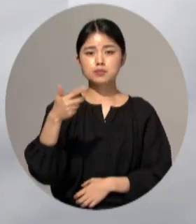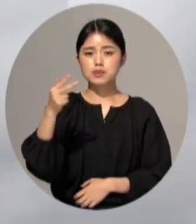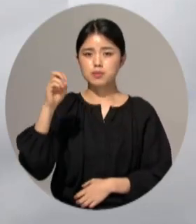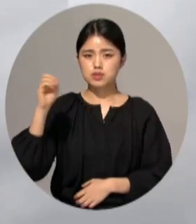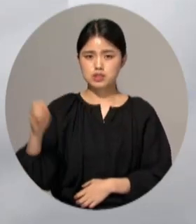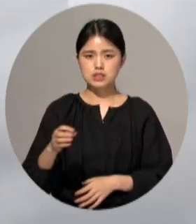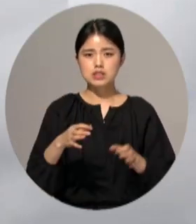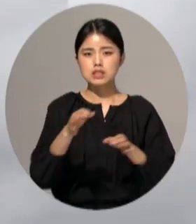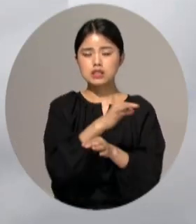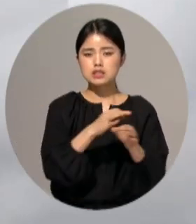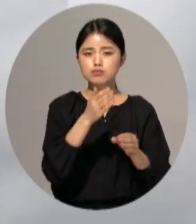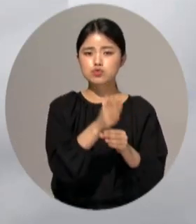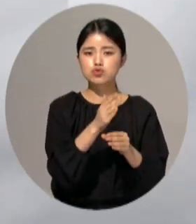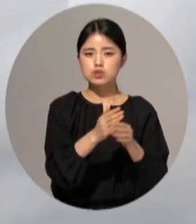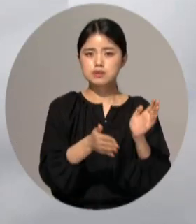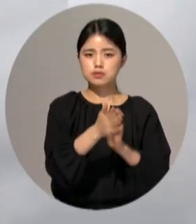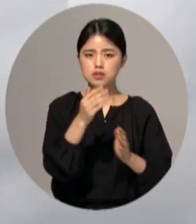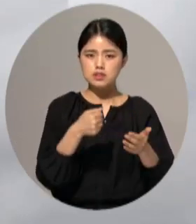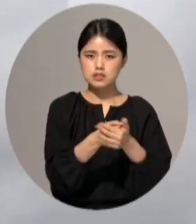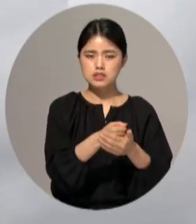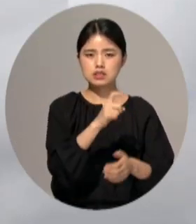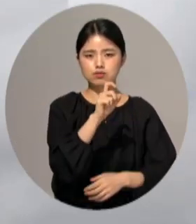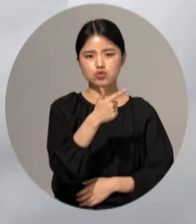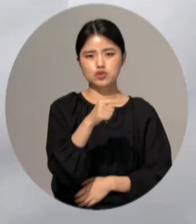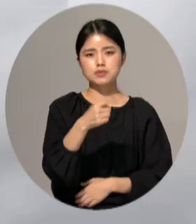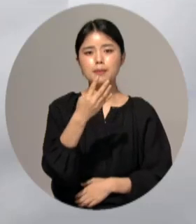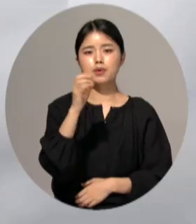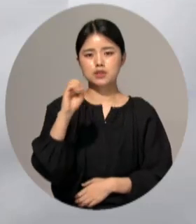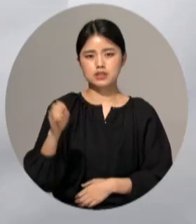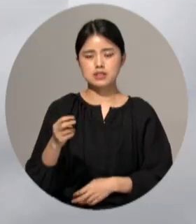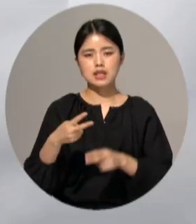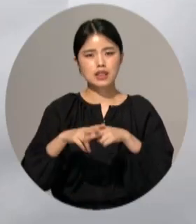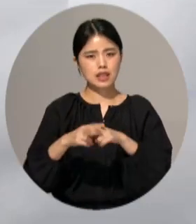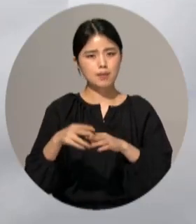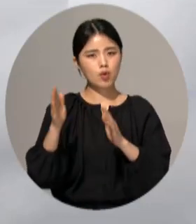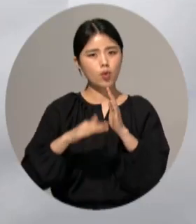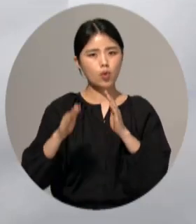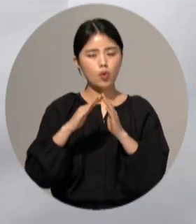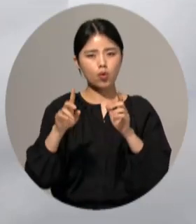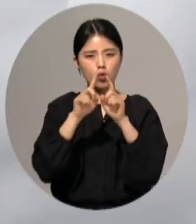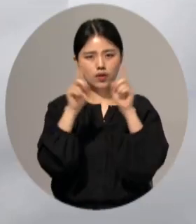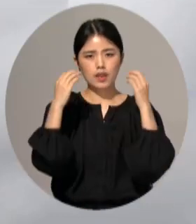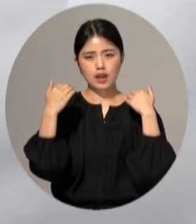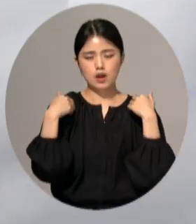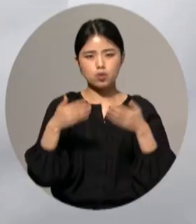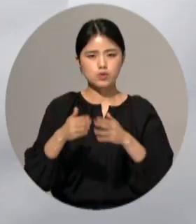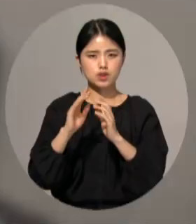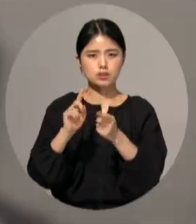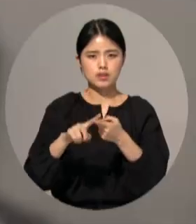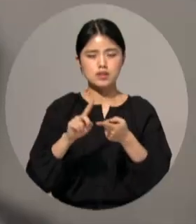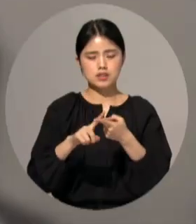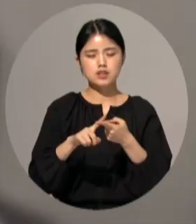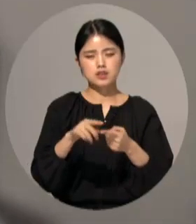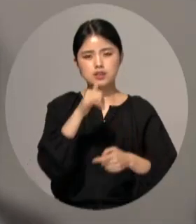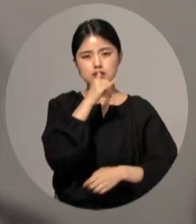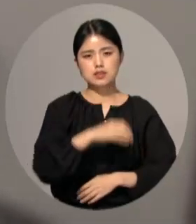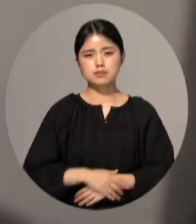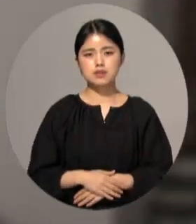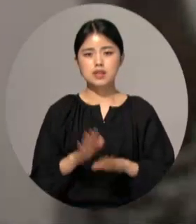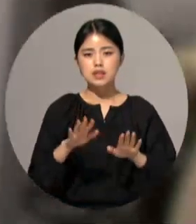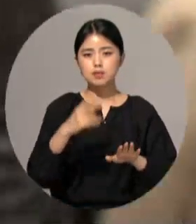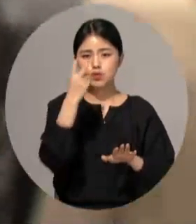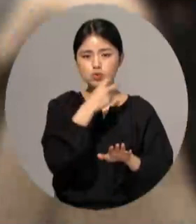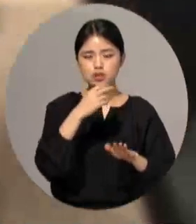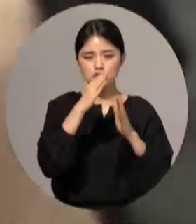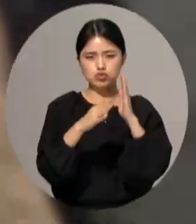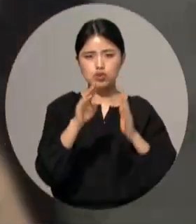금융중심지 지정 16.4% 남은 공고 무대 설리 8% 등이었습니다 이번 여론조사는